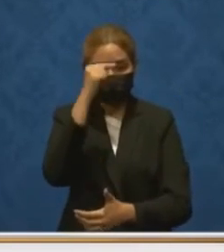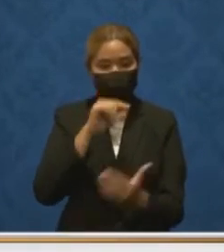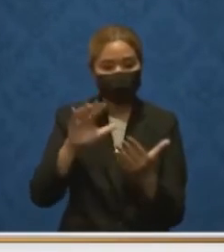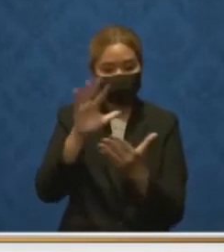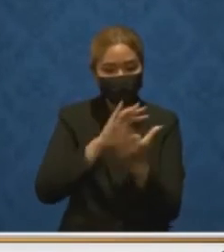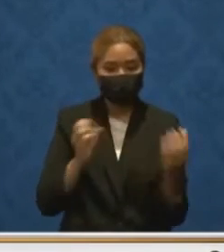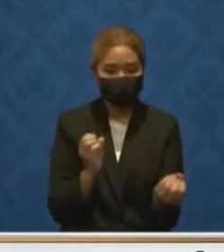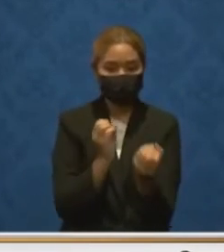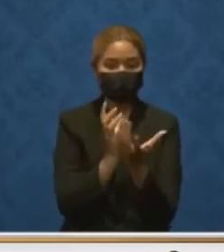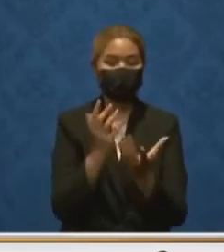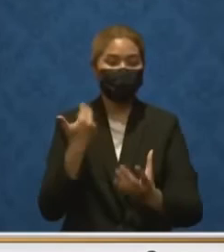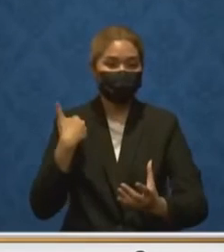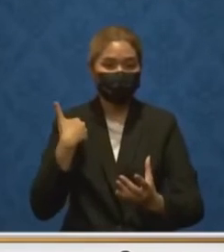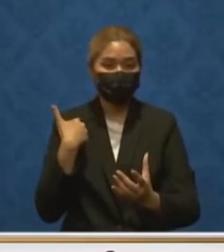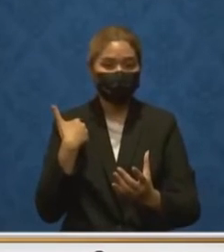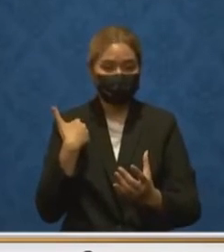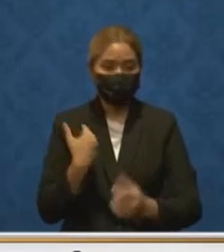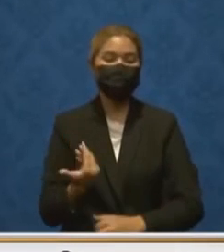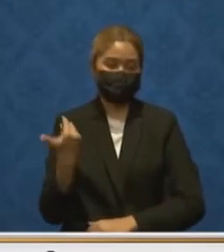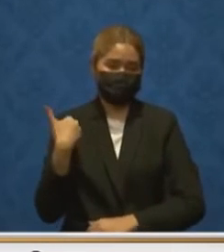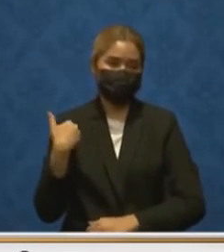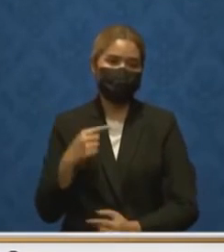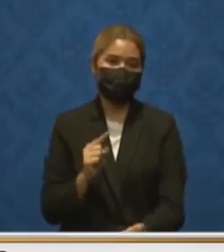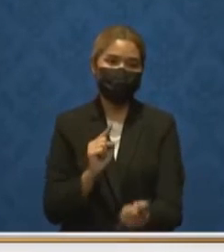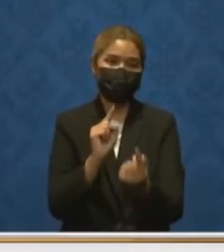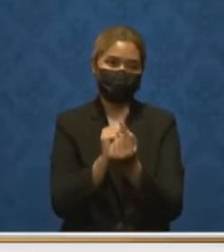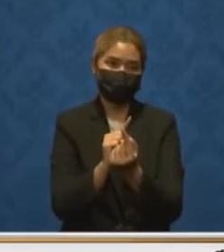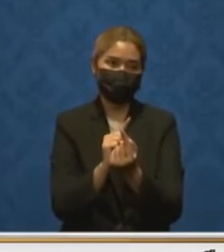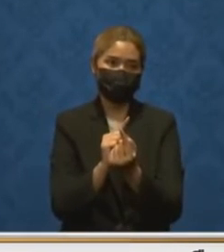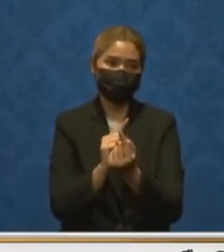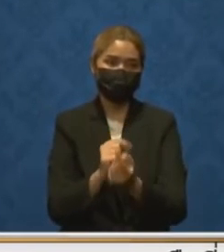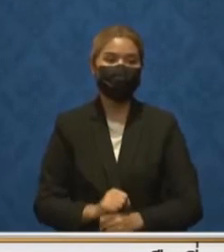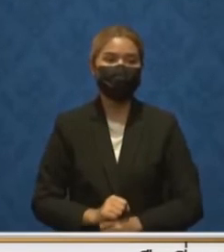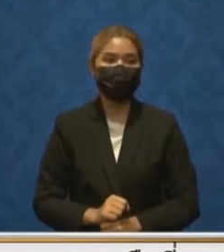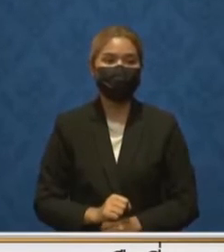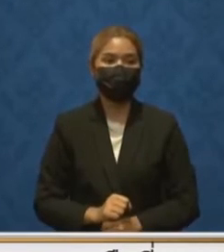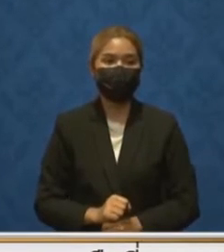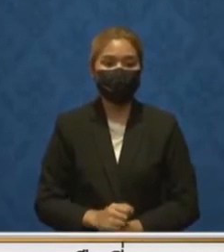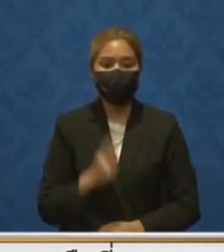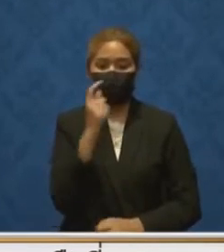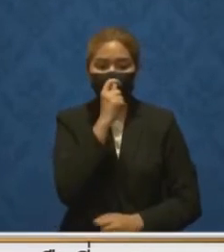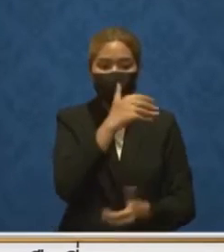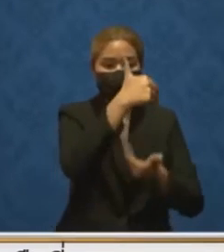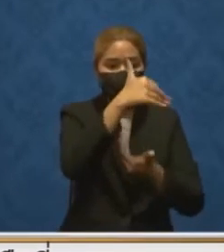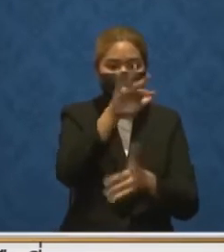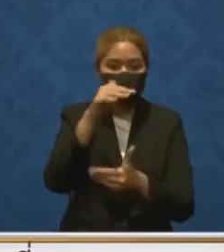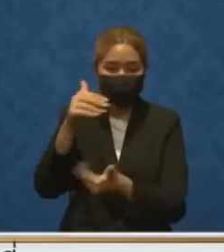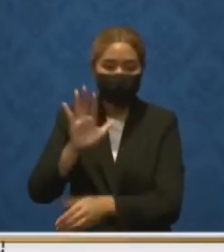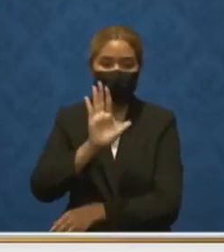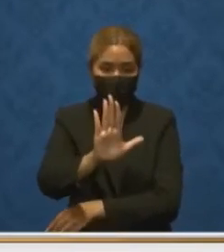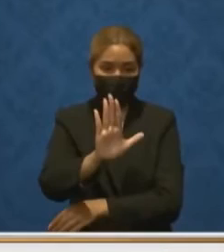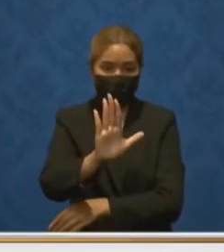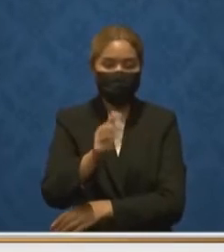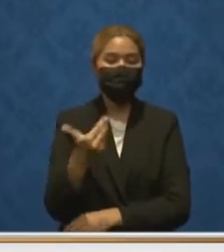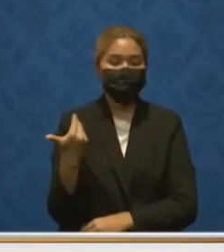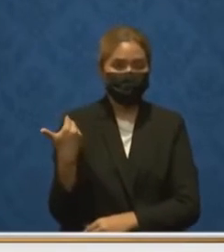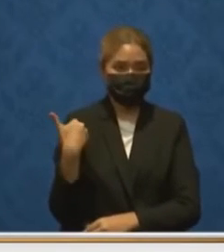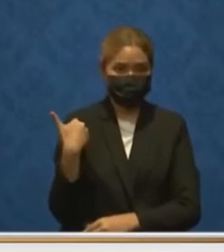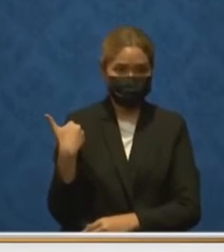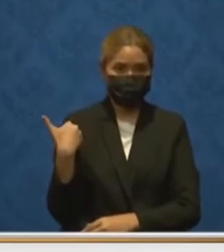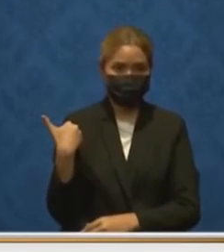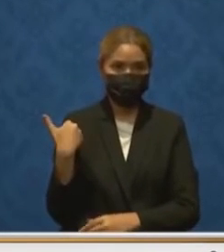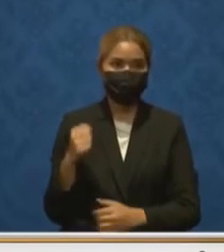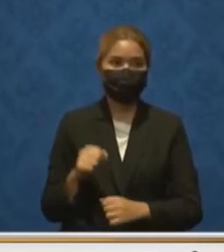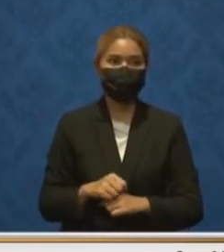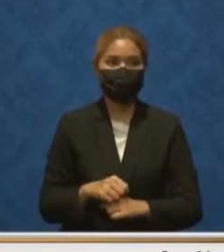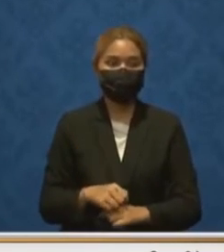บ้างก็พบว่าประเทศที่ห้ามส่งออกอาหารส่นให่เป็ประเทศที่เราไมได้นำเข้าจากเขาอยู่